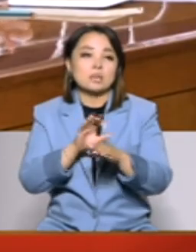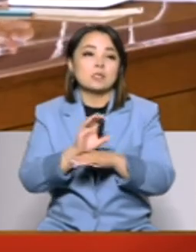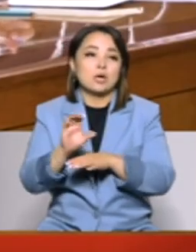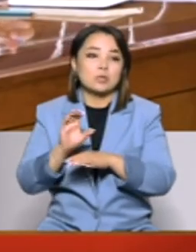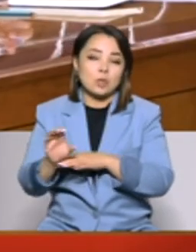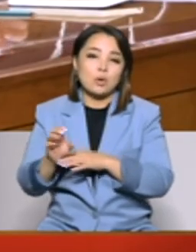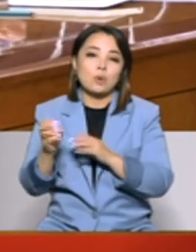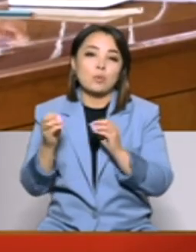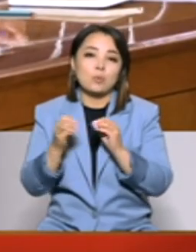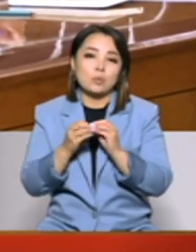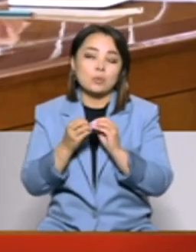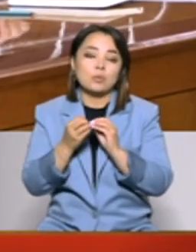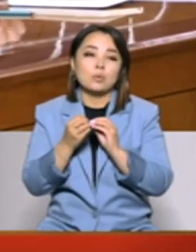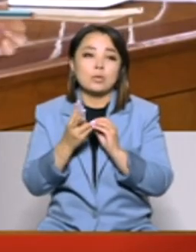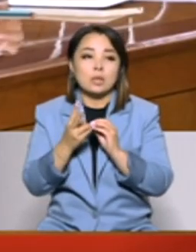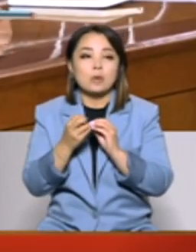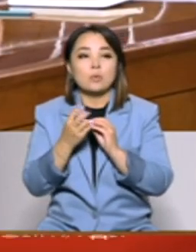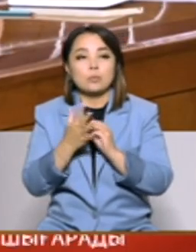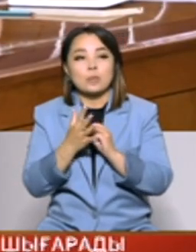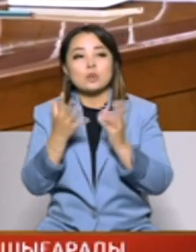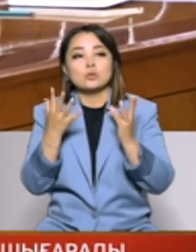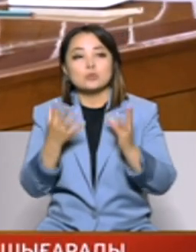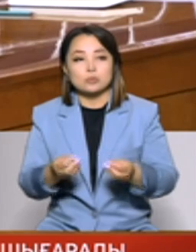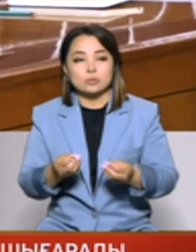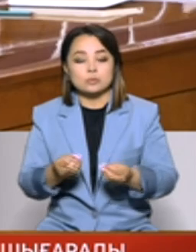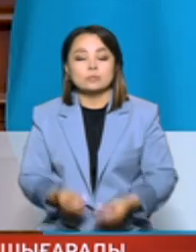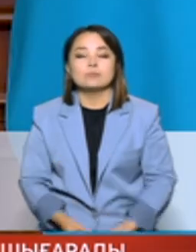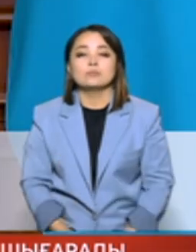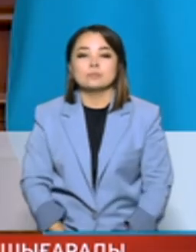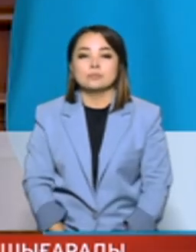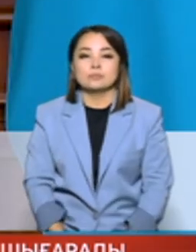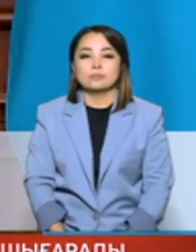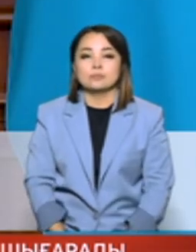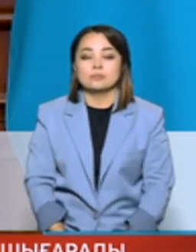уақыты 12-15 күн.